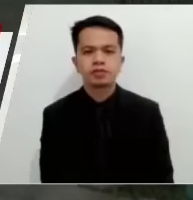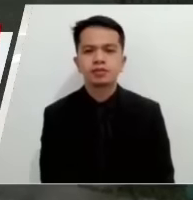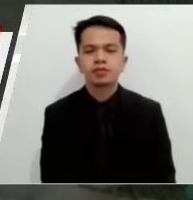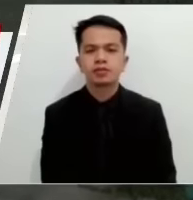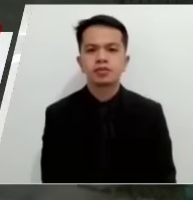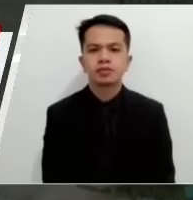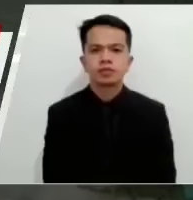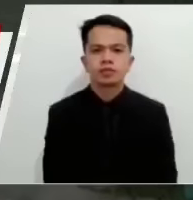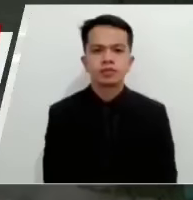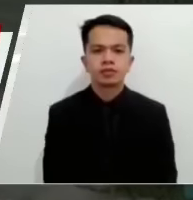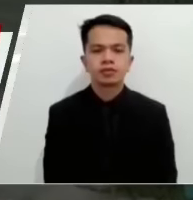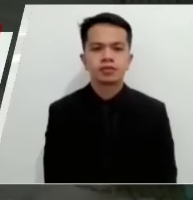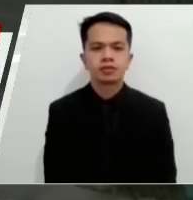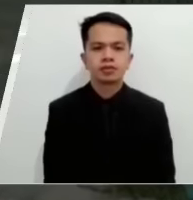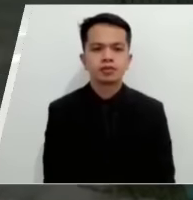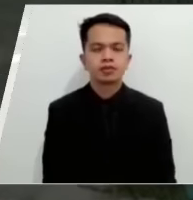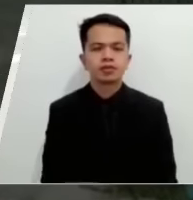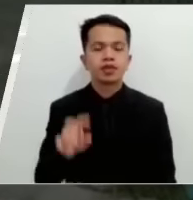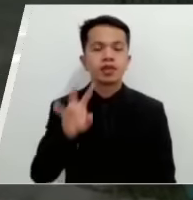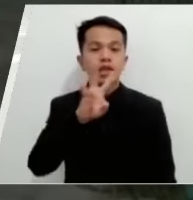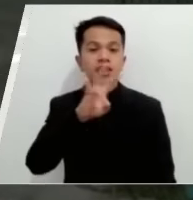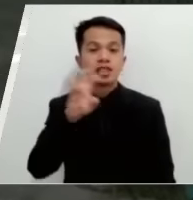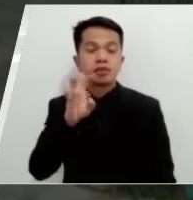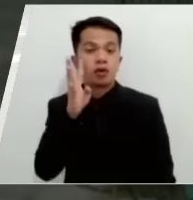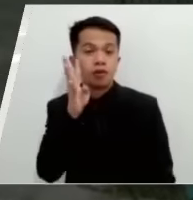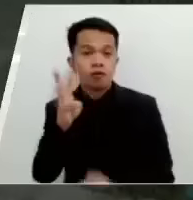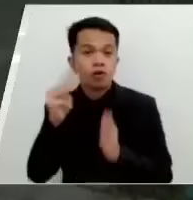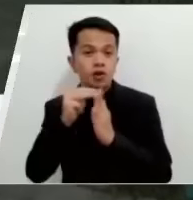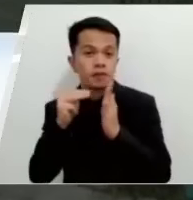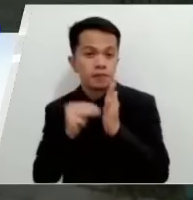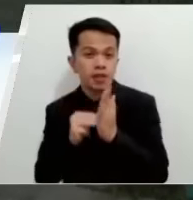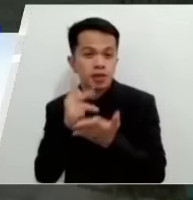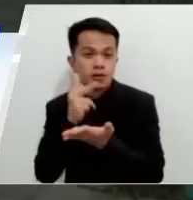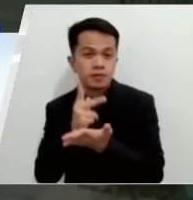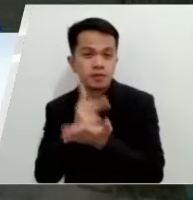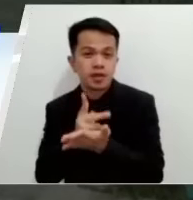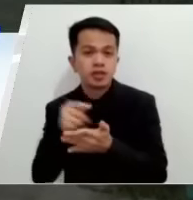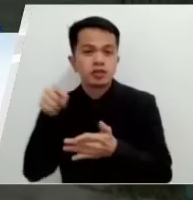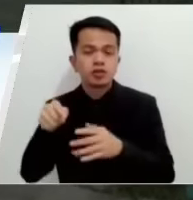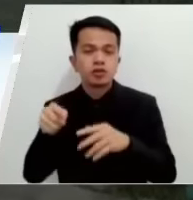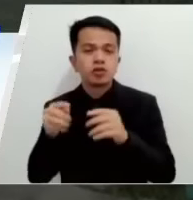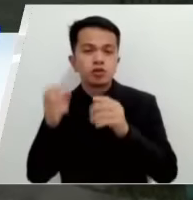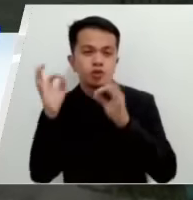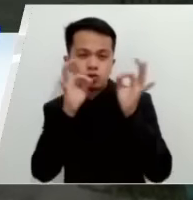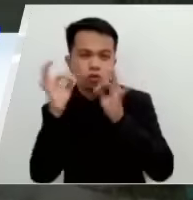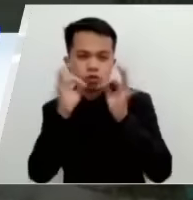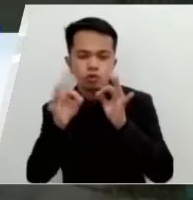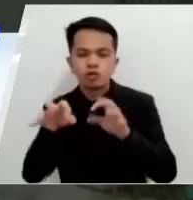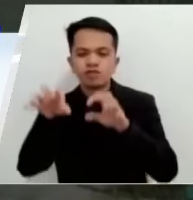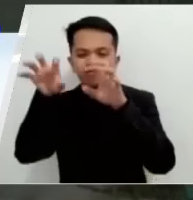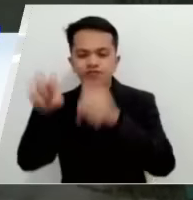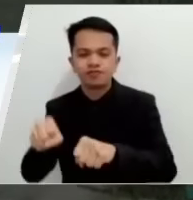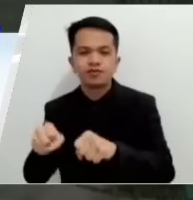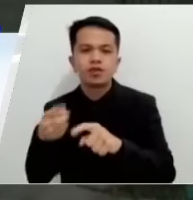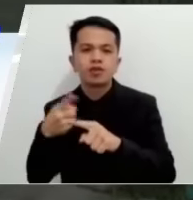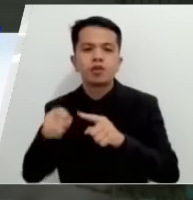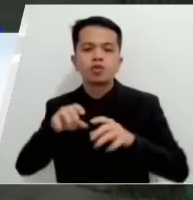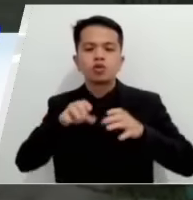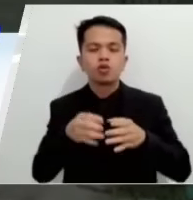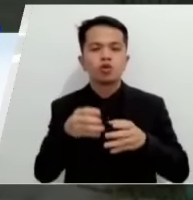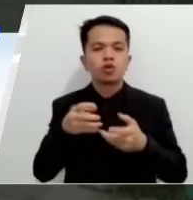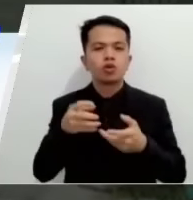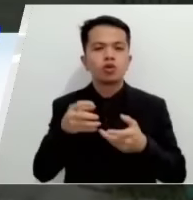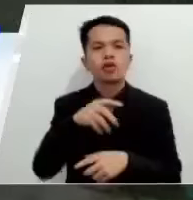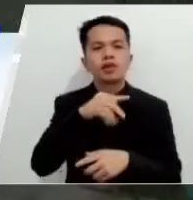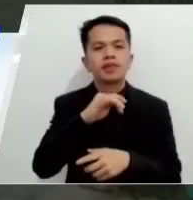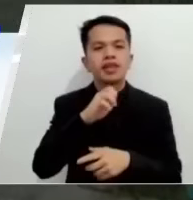Pia, mahigit 740 million pesos na halaga ng hinihinalang shabu ang nasabat ng PNP Drug Enforcement Group o PDEG sa isang bahay